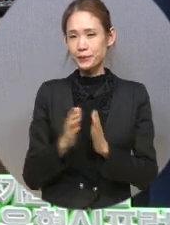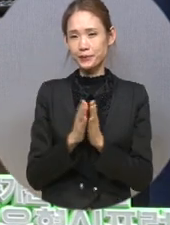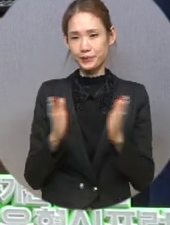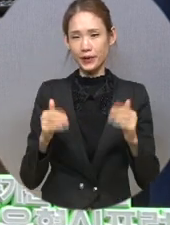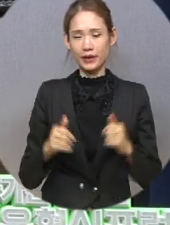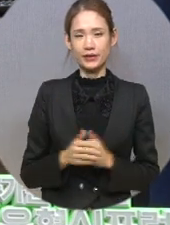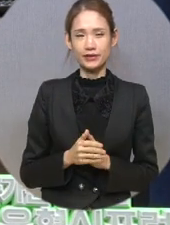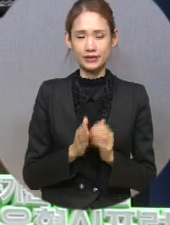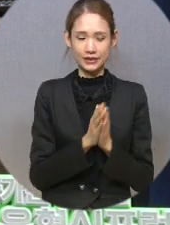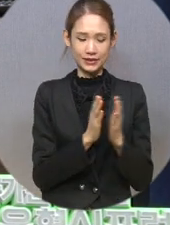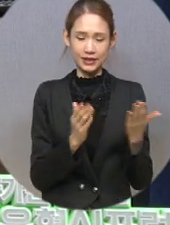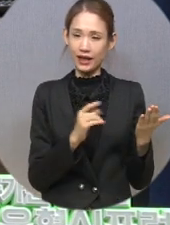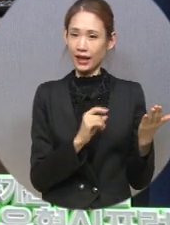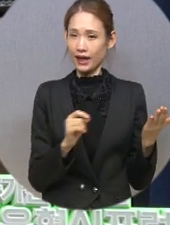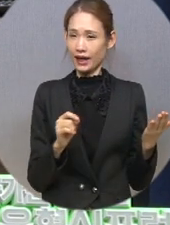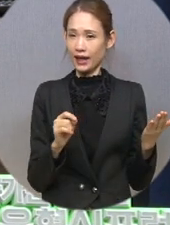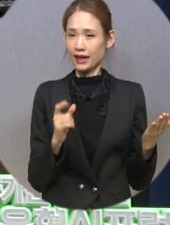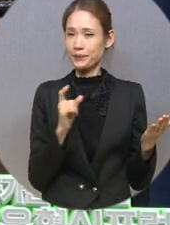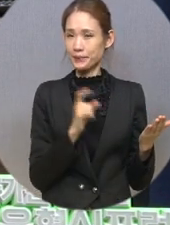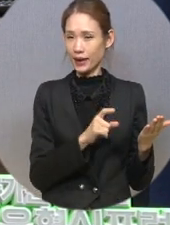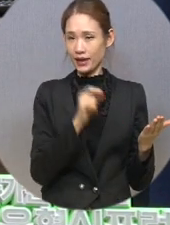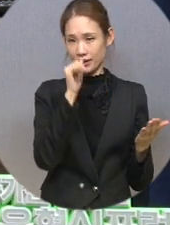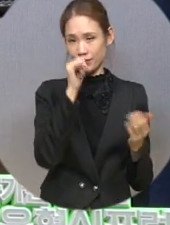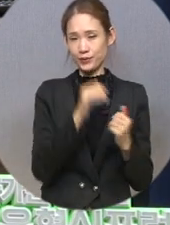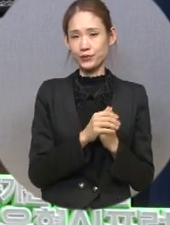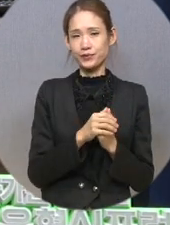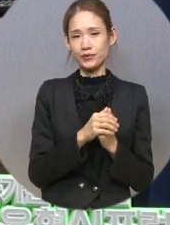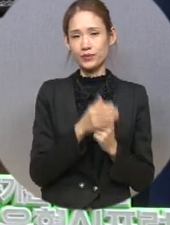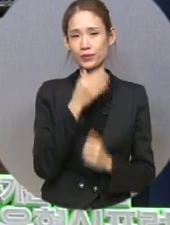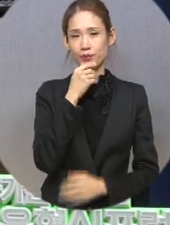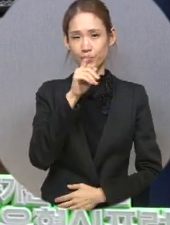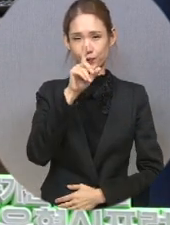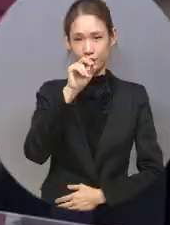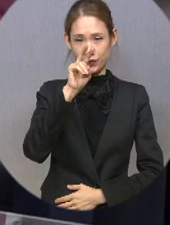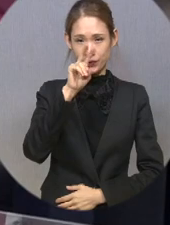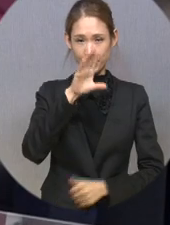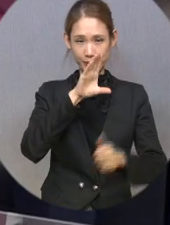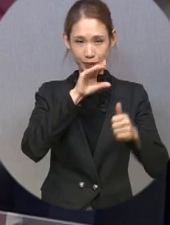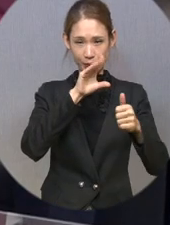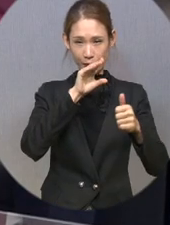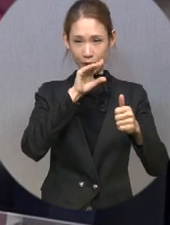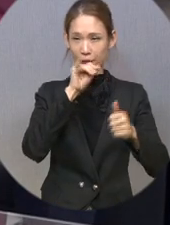있겠고요. 오늘 뭐 제가 복지TV 카메라 앞에 와 있습니다만은,